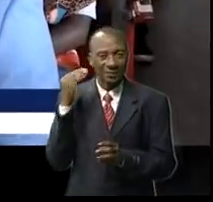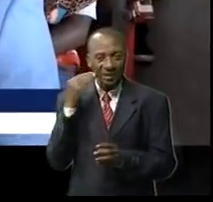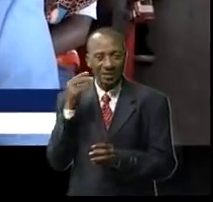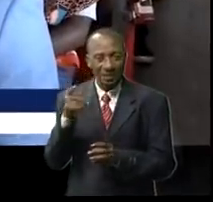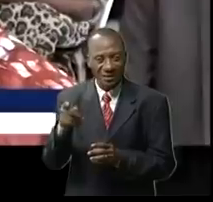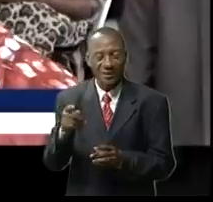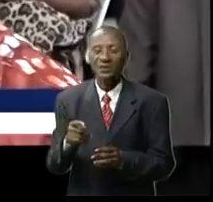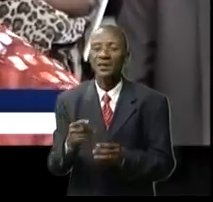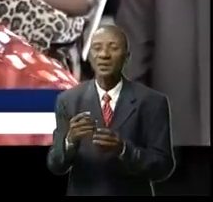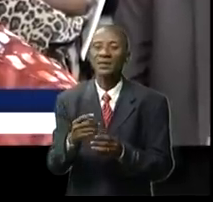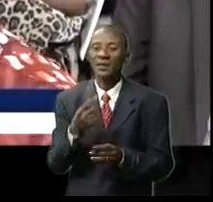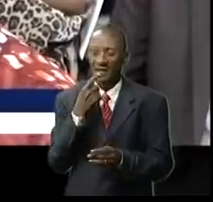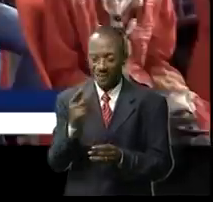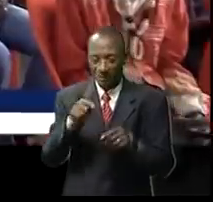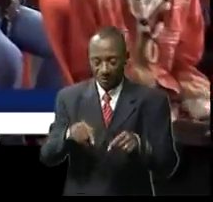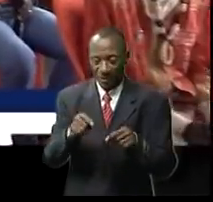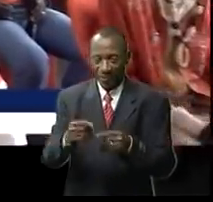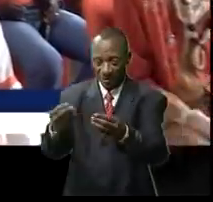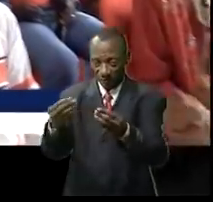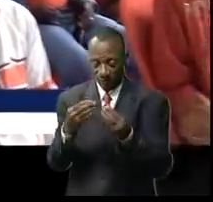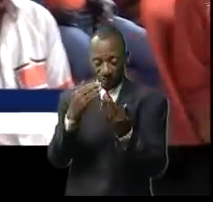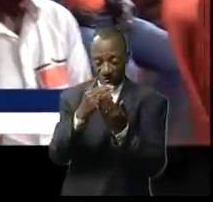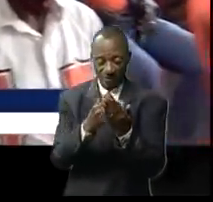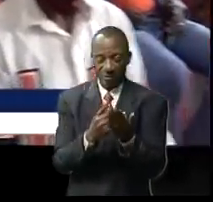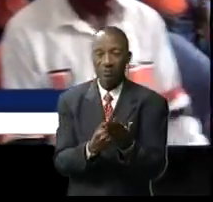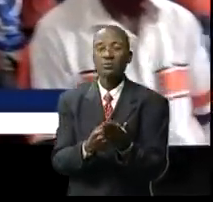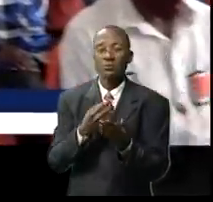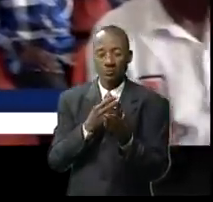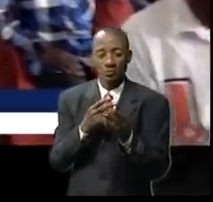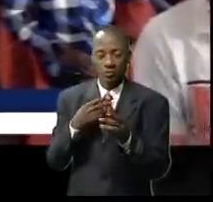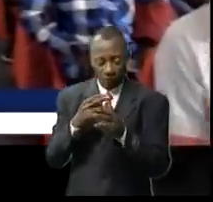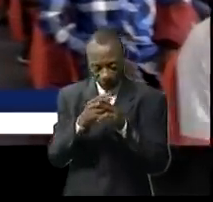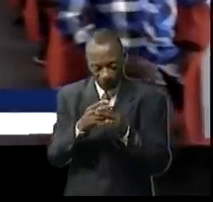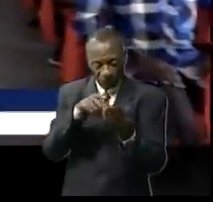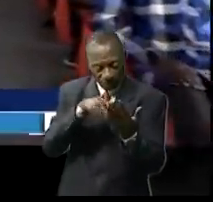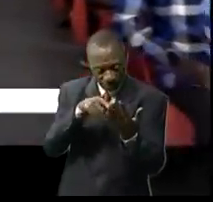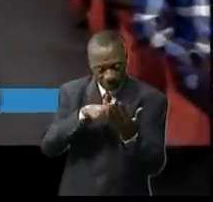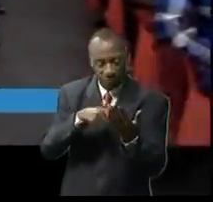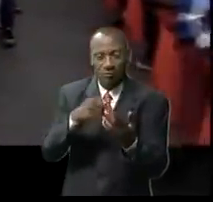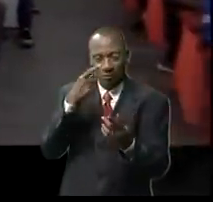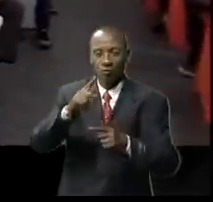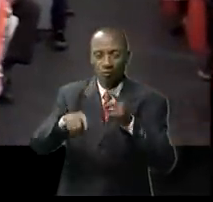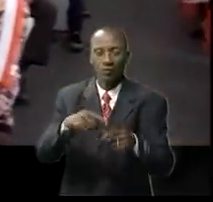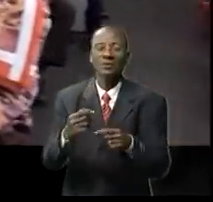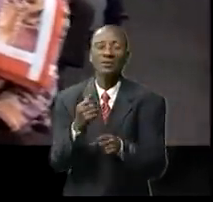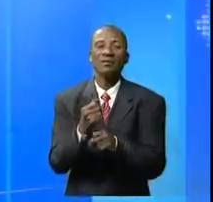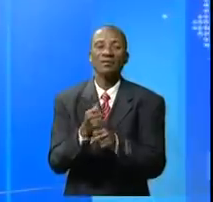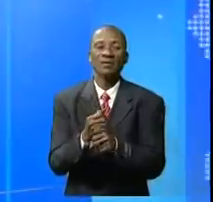aux tests légaux et réglementaires en vigueur dans la gestion des affaires coutumières et du statut des chefs